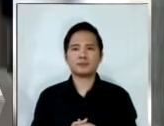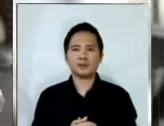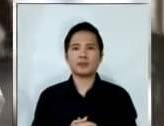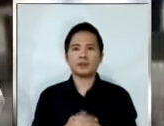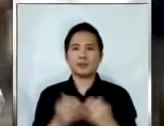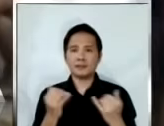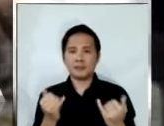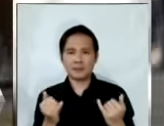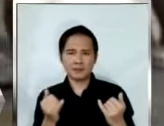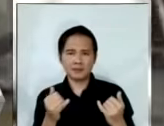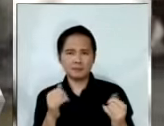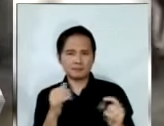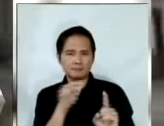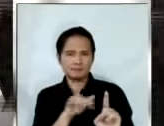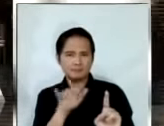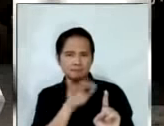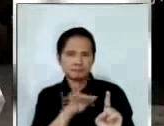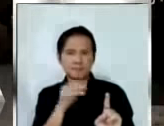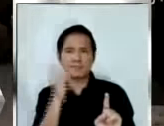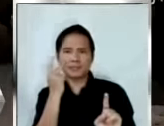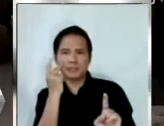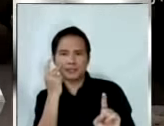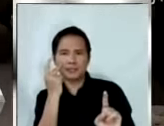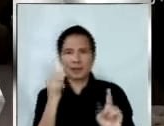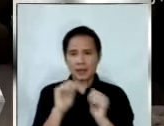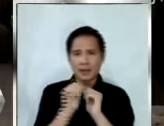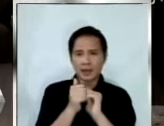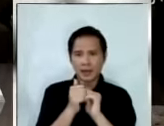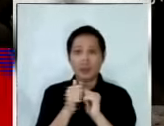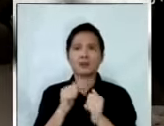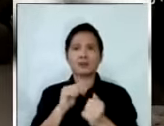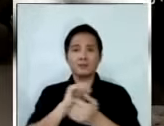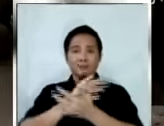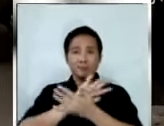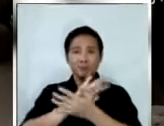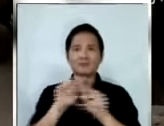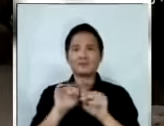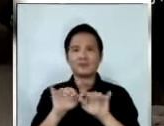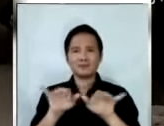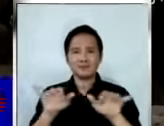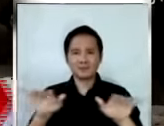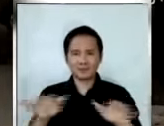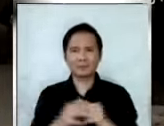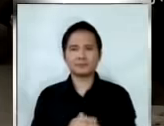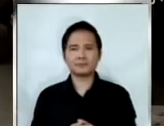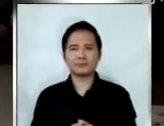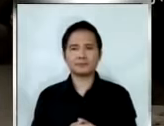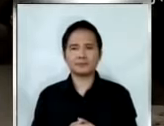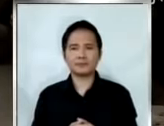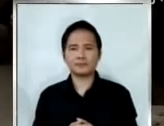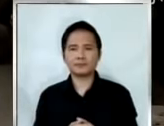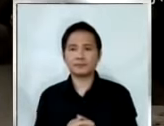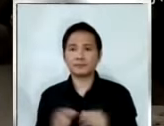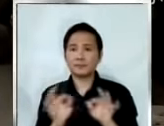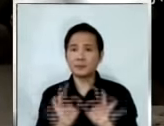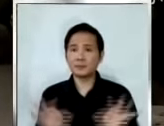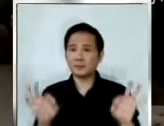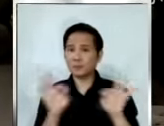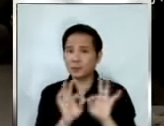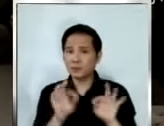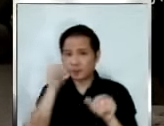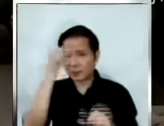na ang pagkalat ng virus. Dahil sa dami ng kaso, mahigpit yung pinatutupad na special concern area lockdown dito sa Kaingin